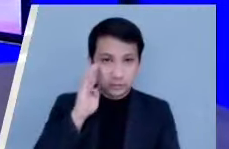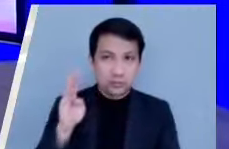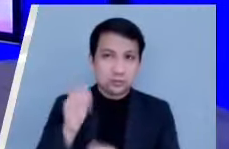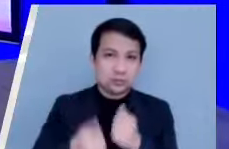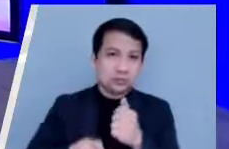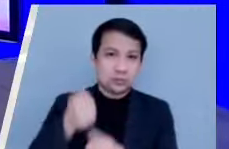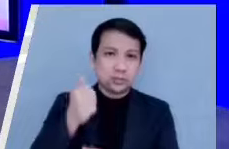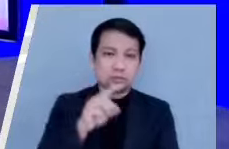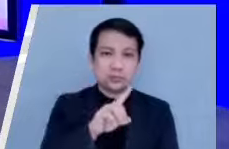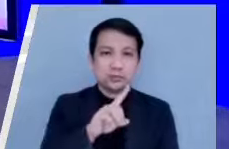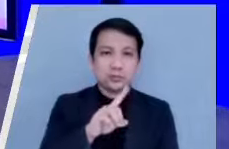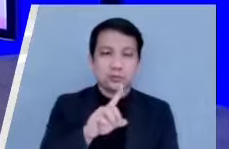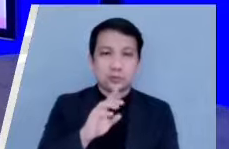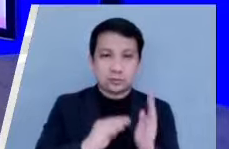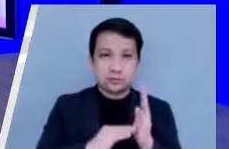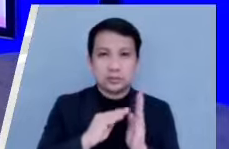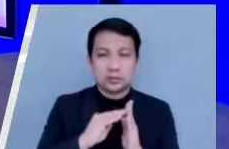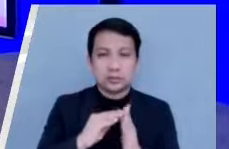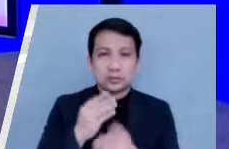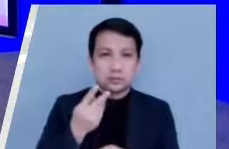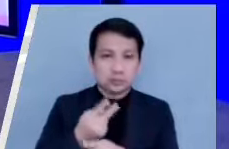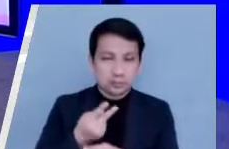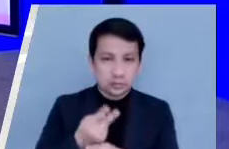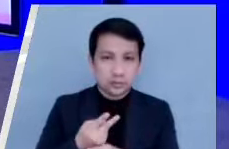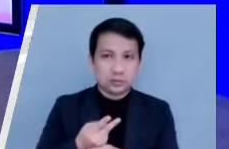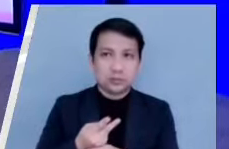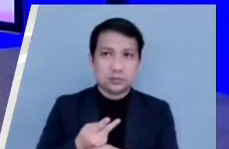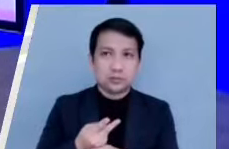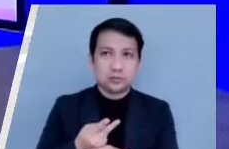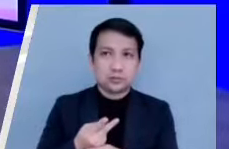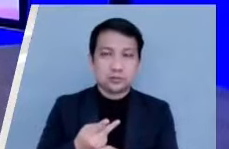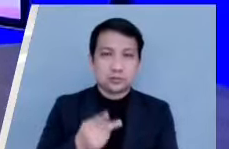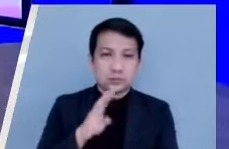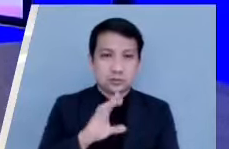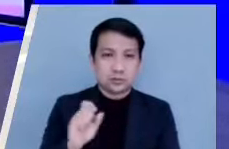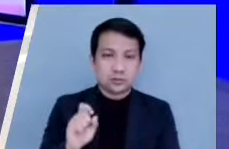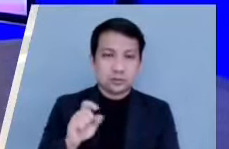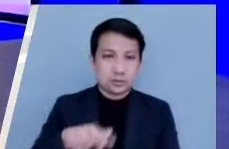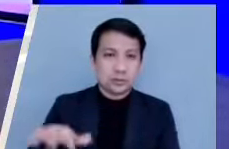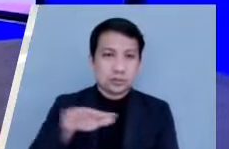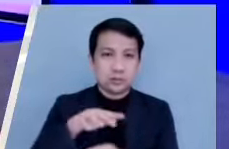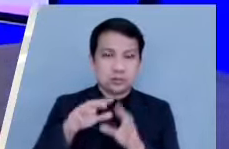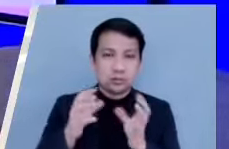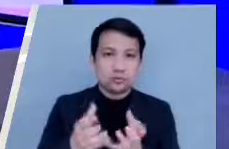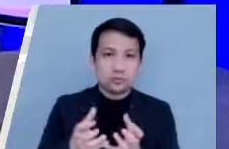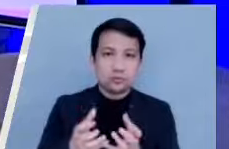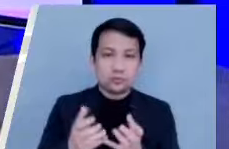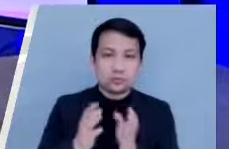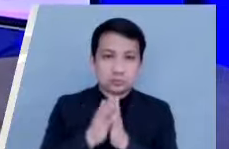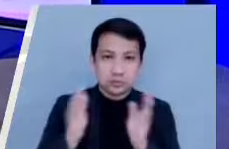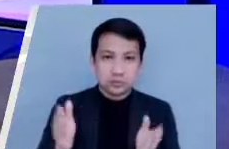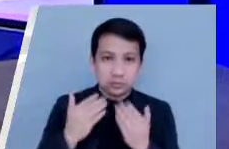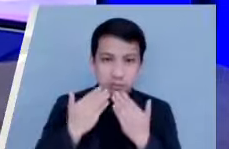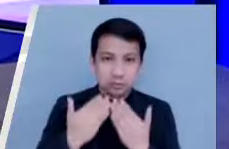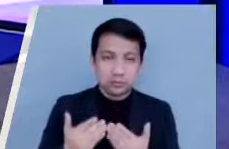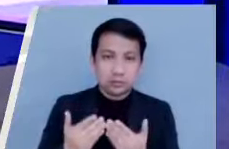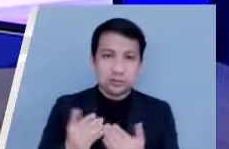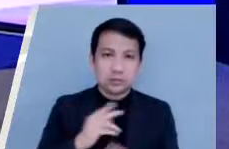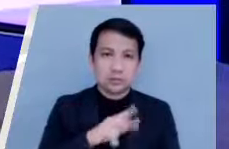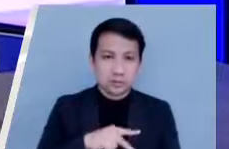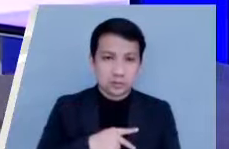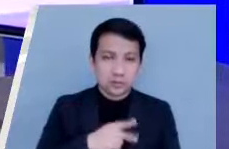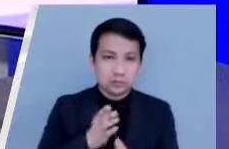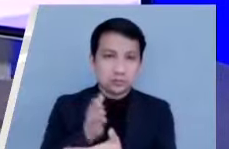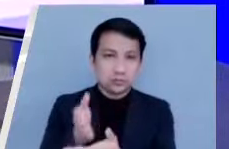1 billion pesos na ang kinita sa box office worldwide. At bilang pasasalamat, personal pa silang bumisita